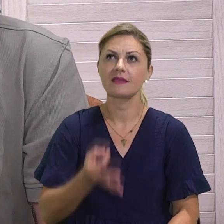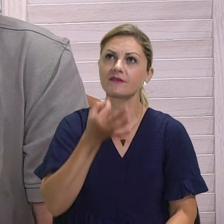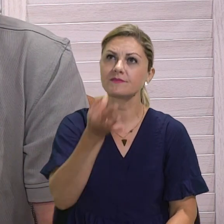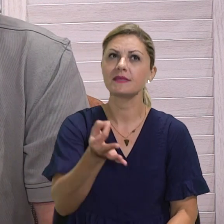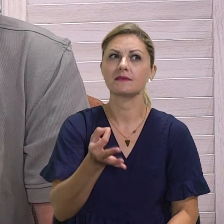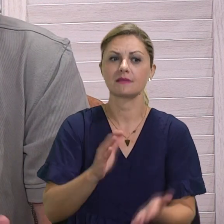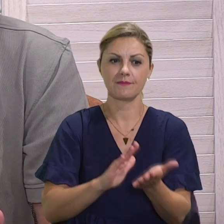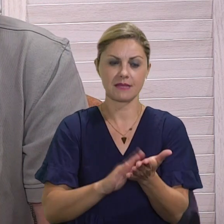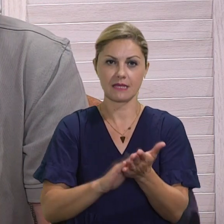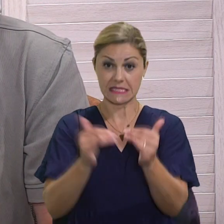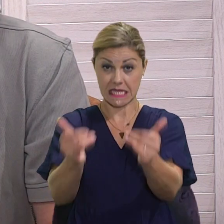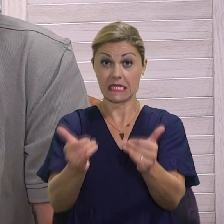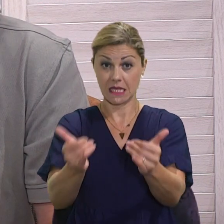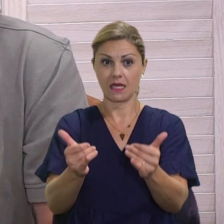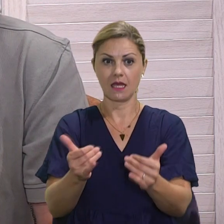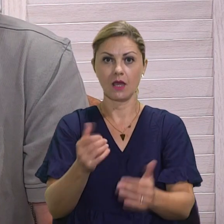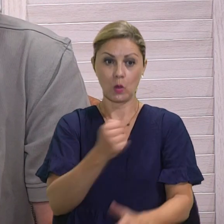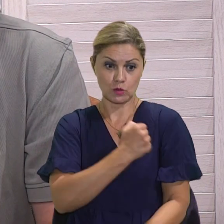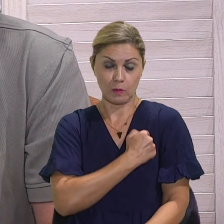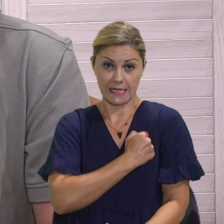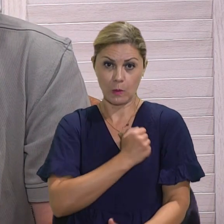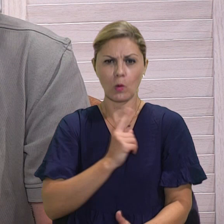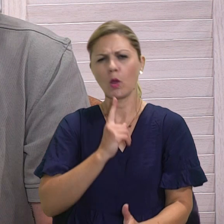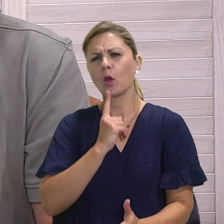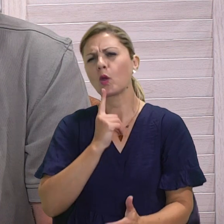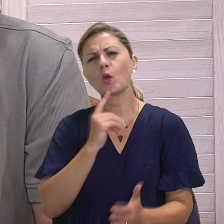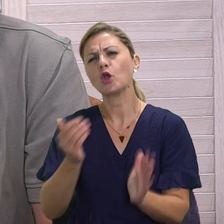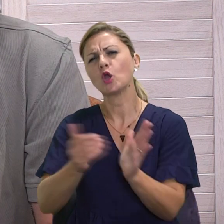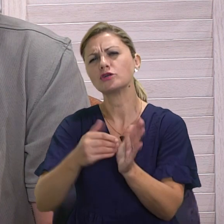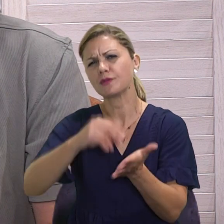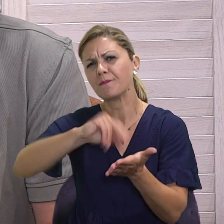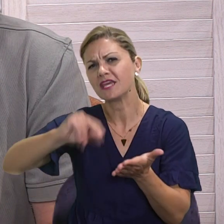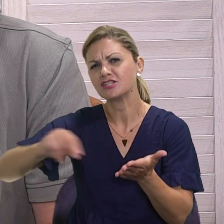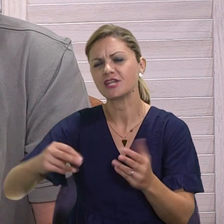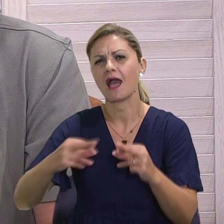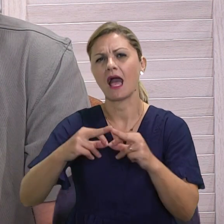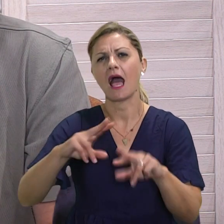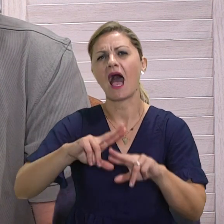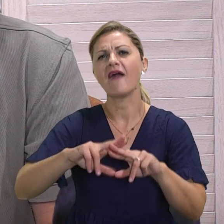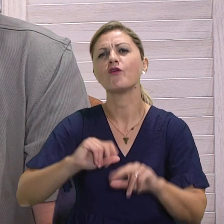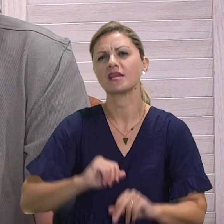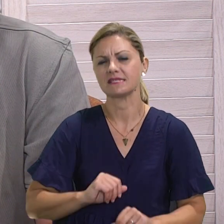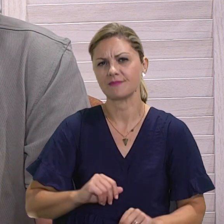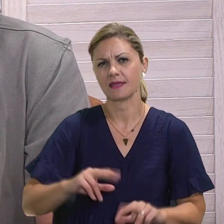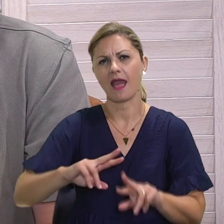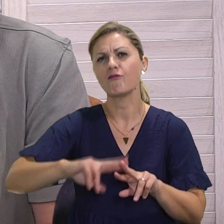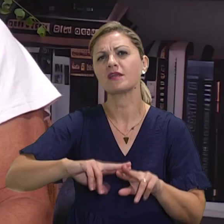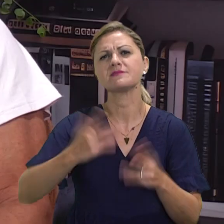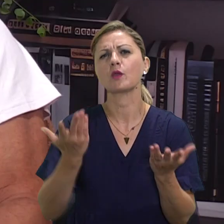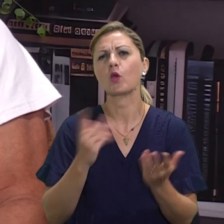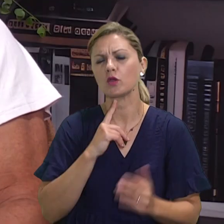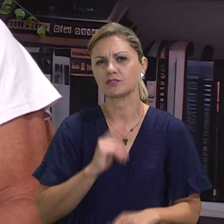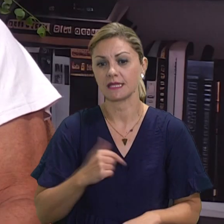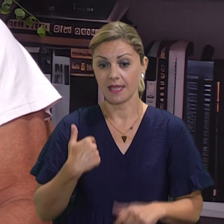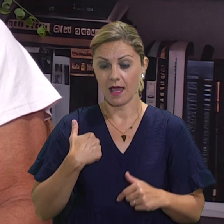Koliko uopće ljudi piše sada na našem području aforizme? Što se tiče, u gradskoj knjižnici ja imam